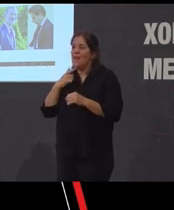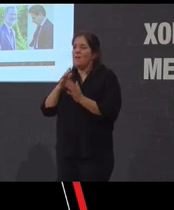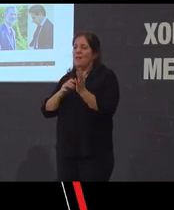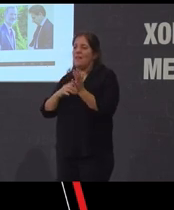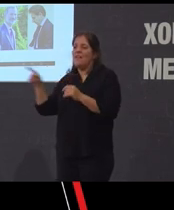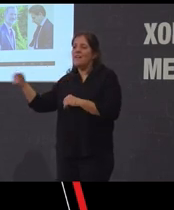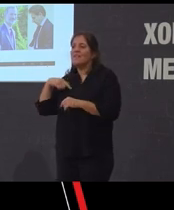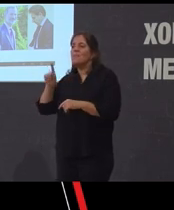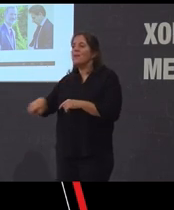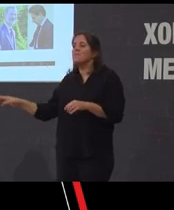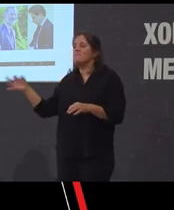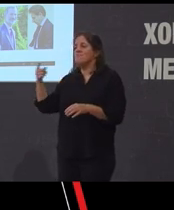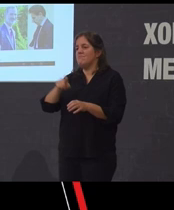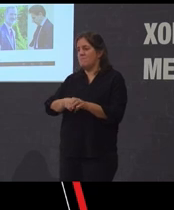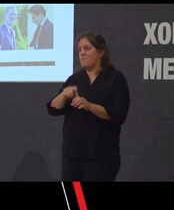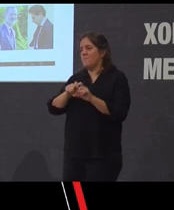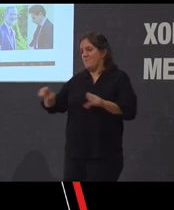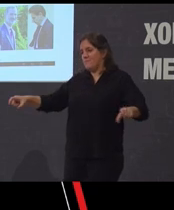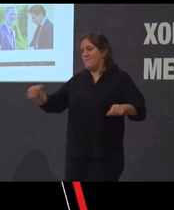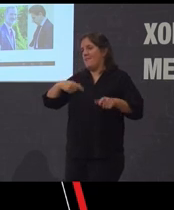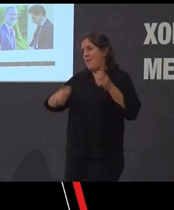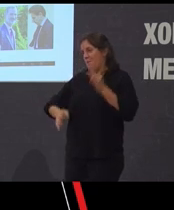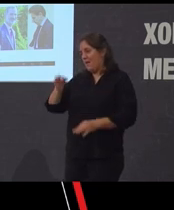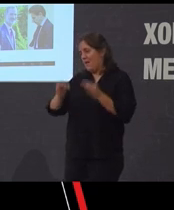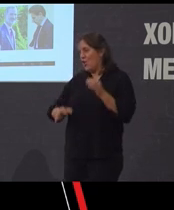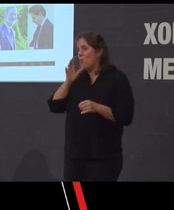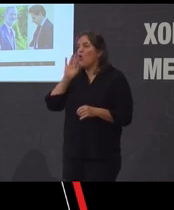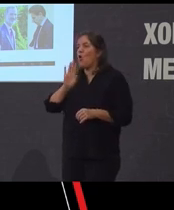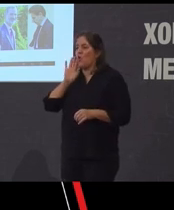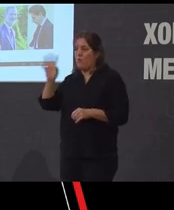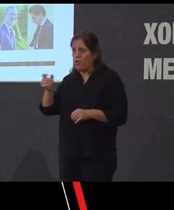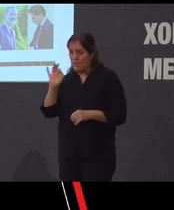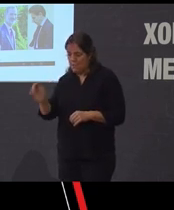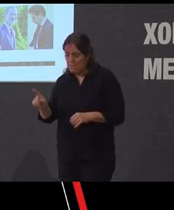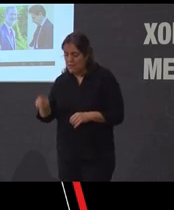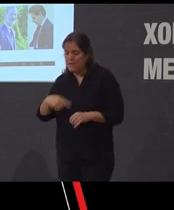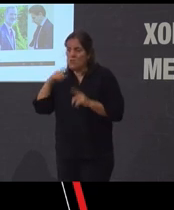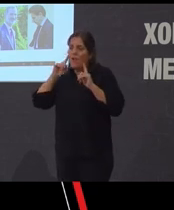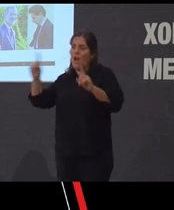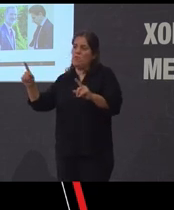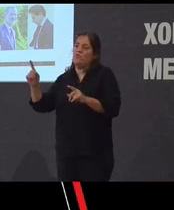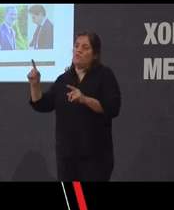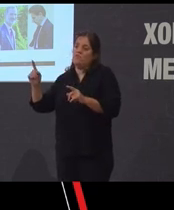corrupción no entorno da comunidade autónoma destos casos grandes de corrupción